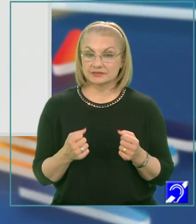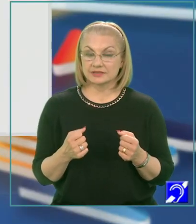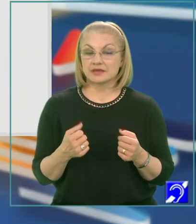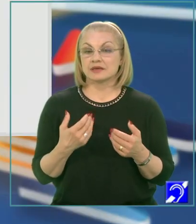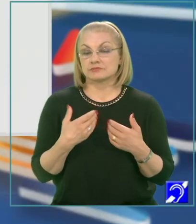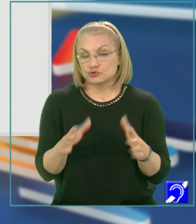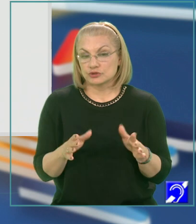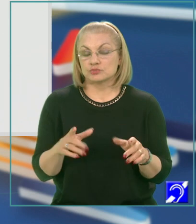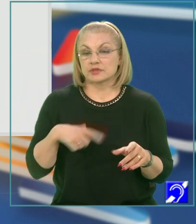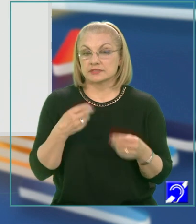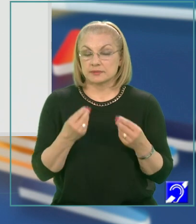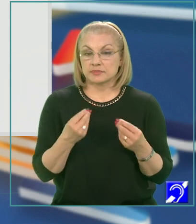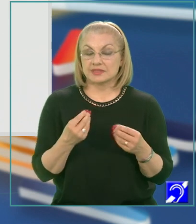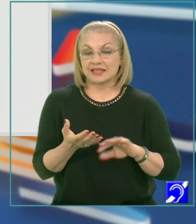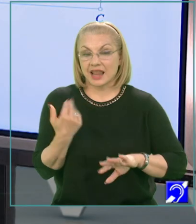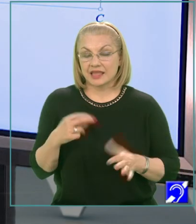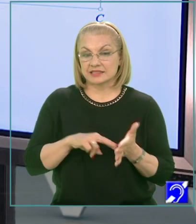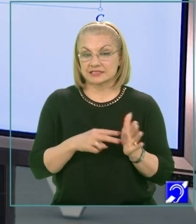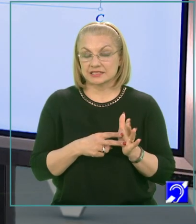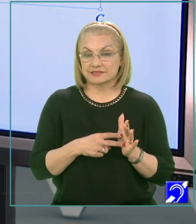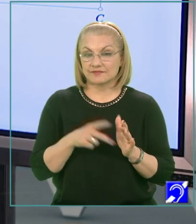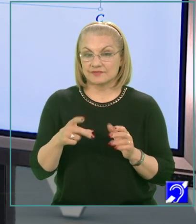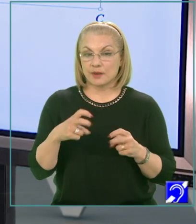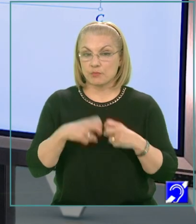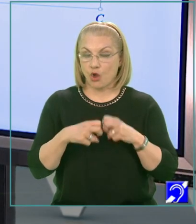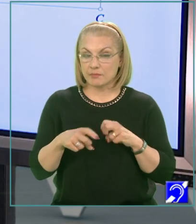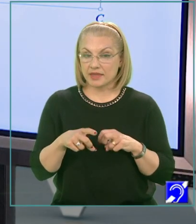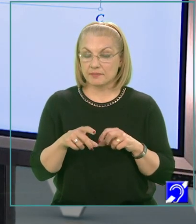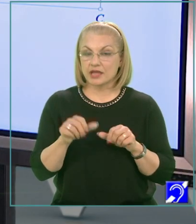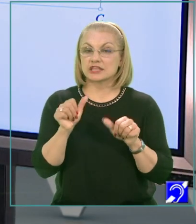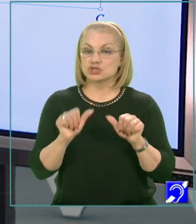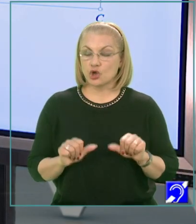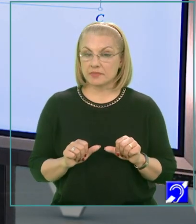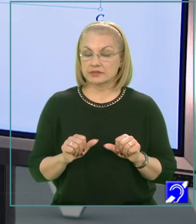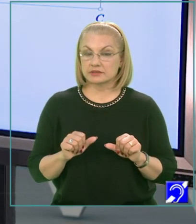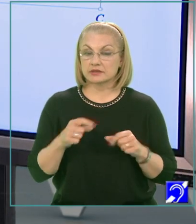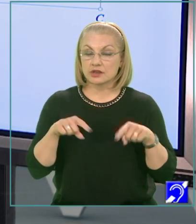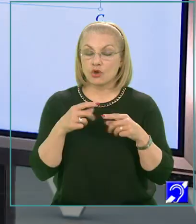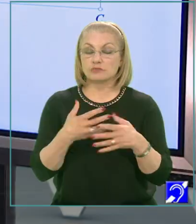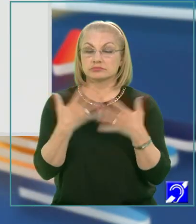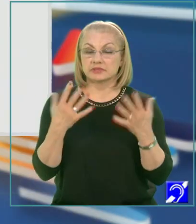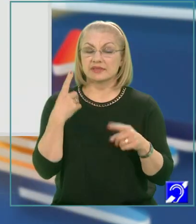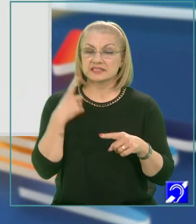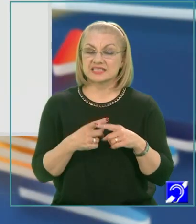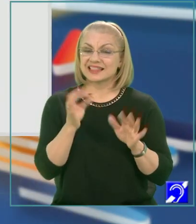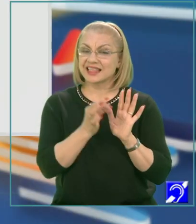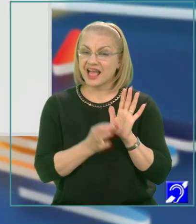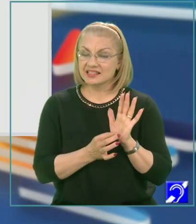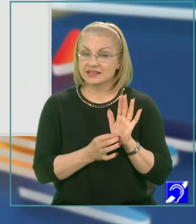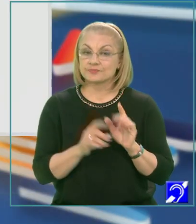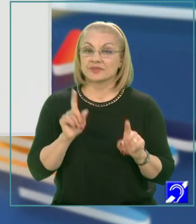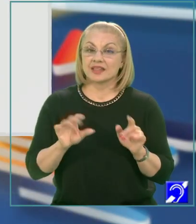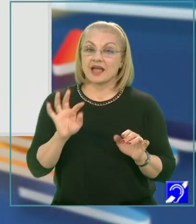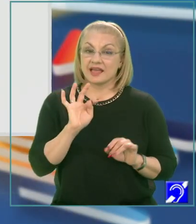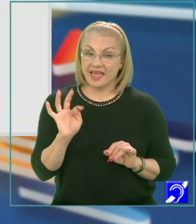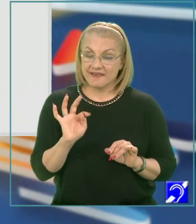bine, înainte de rezolvarea unei probleme de geometrie, să ne lămurim exact datele. Dacă punctul F